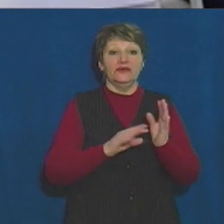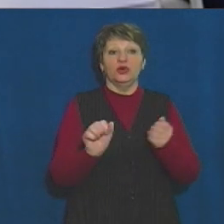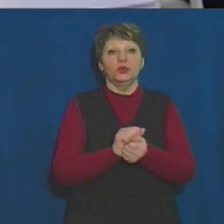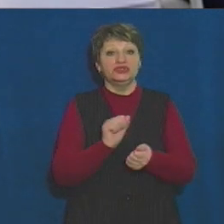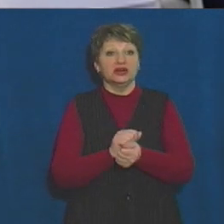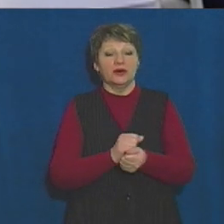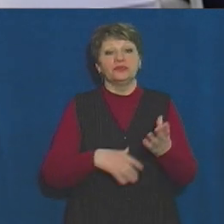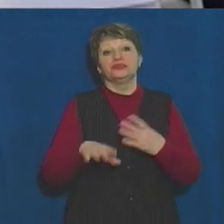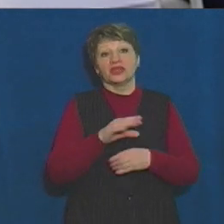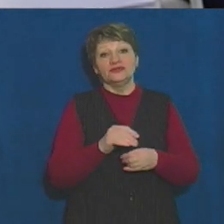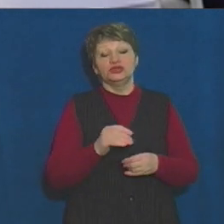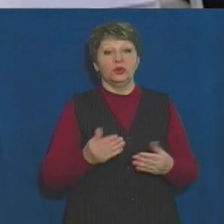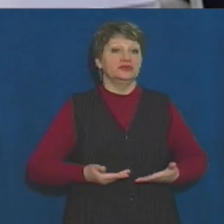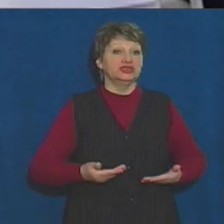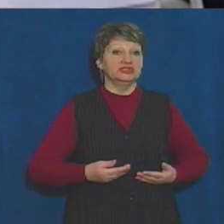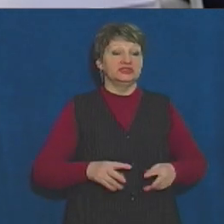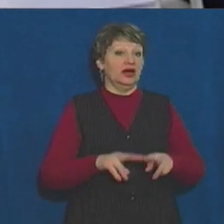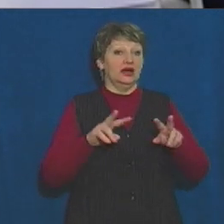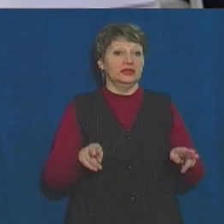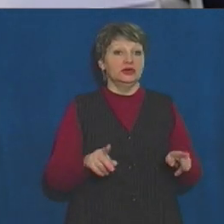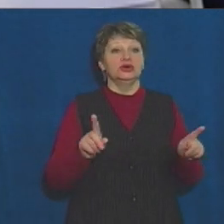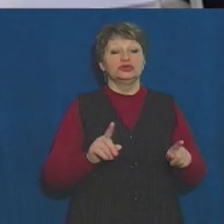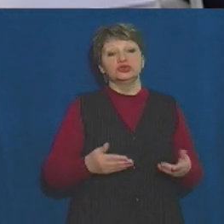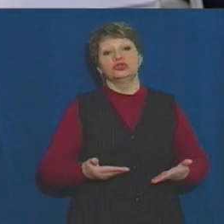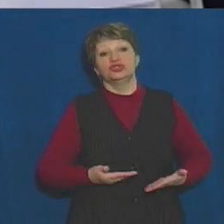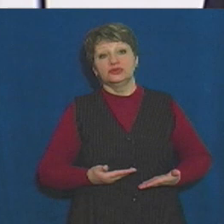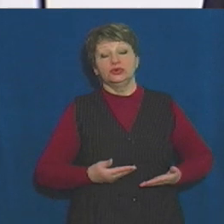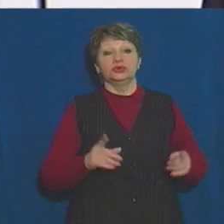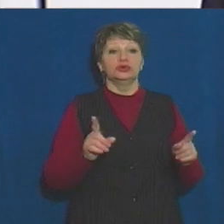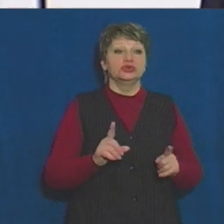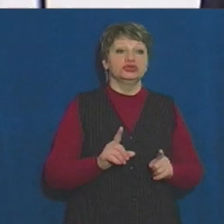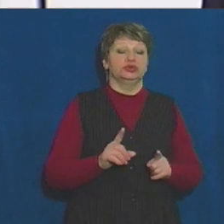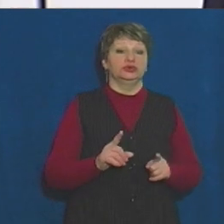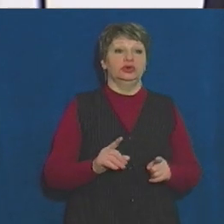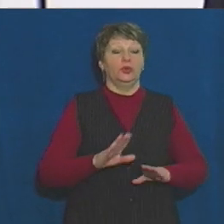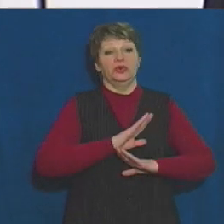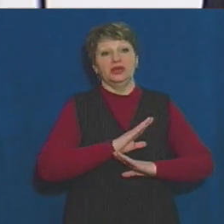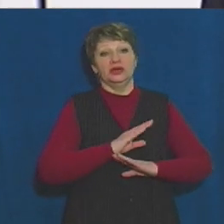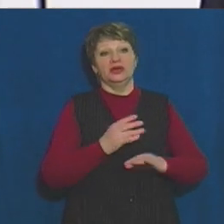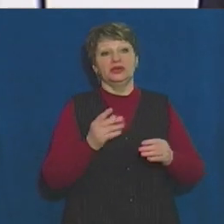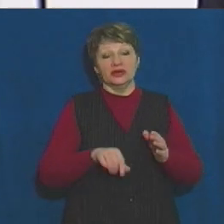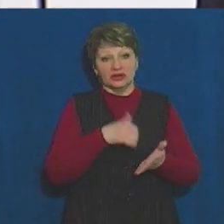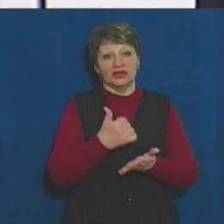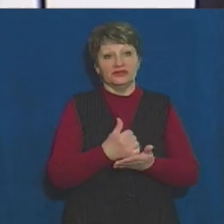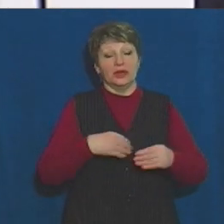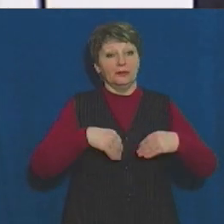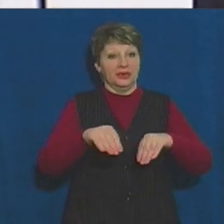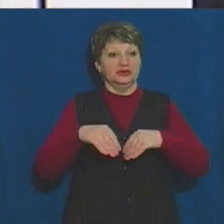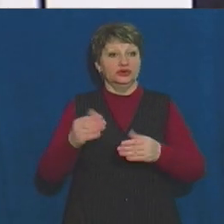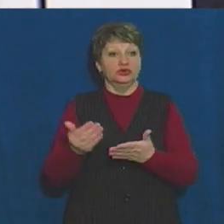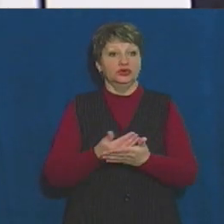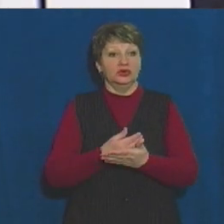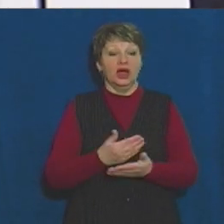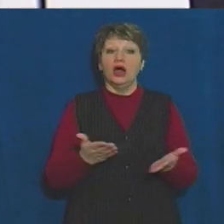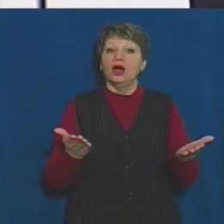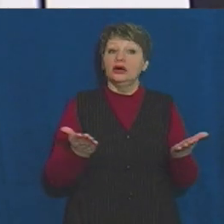житті щось відмирає, щось створюється. Головне на їхнє місце створювати продуктивні нові насадження, і все буде добре, я вважаю. Яким чином здоров'я дерева